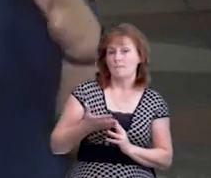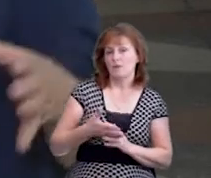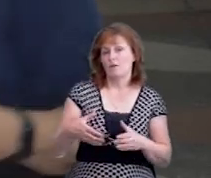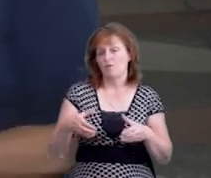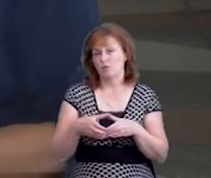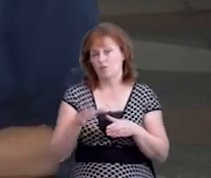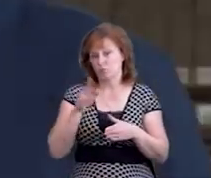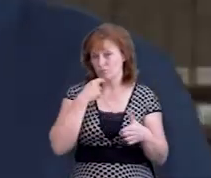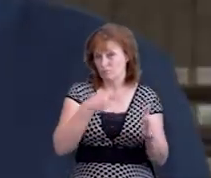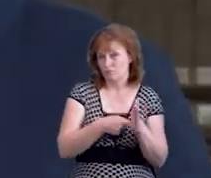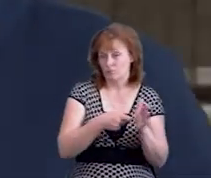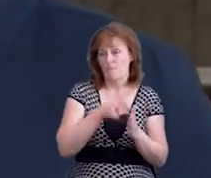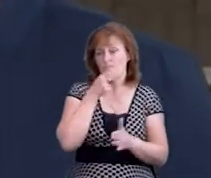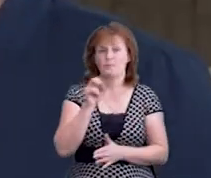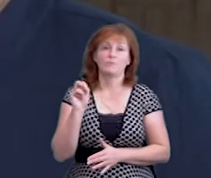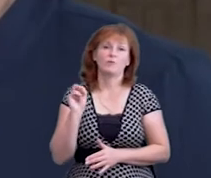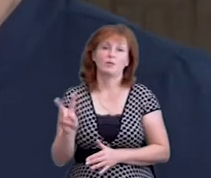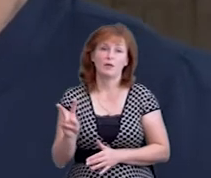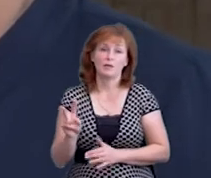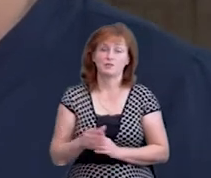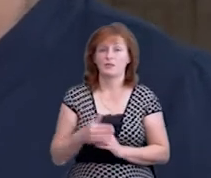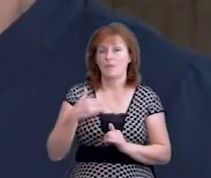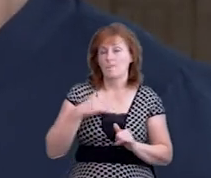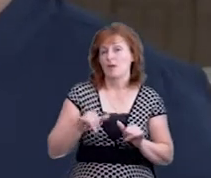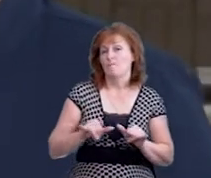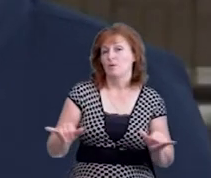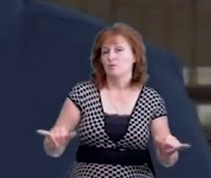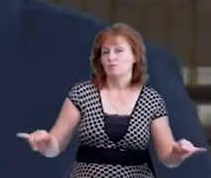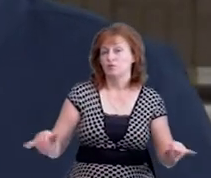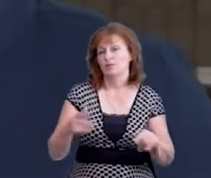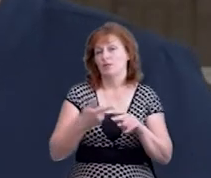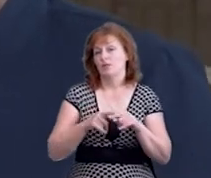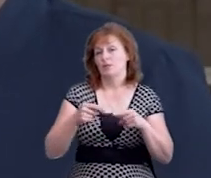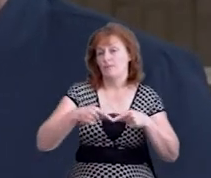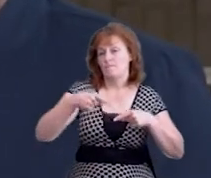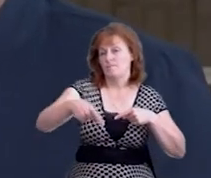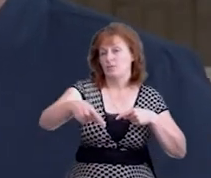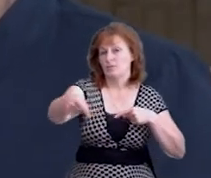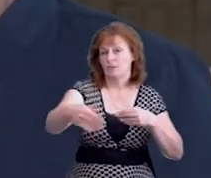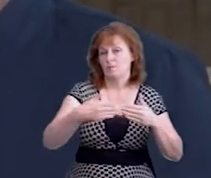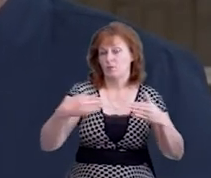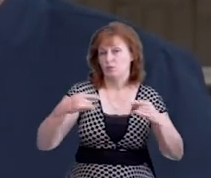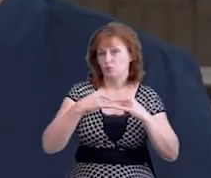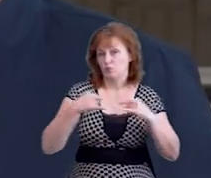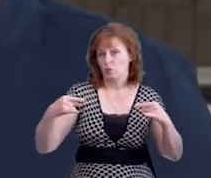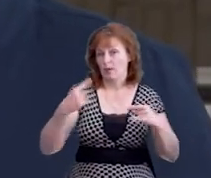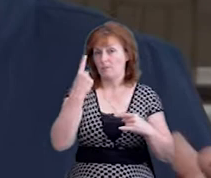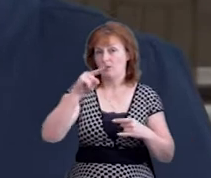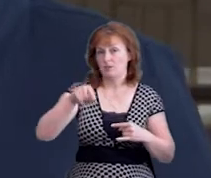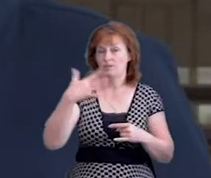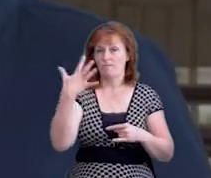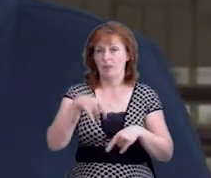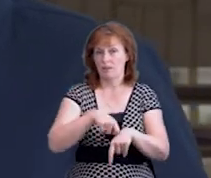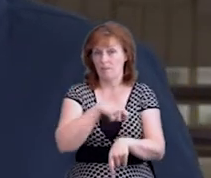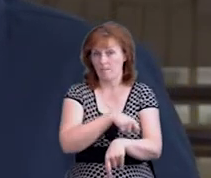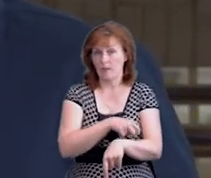о 12 годині. Ми розширили відстань між столами на 1.5 метри, так